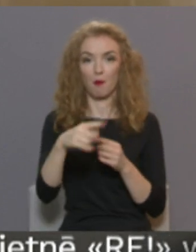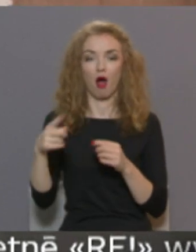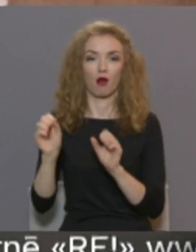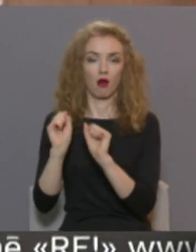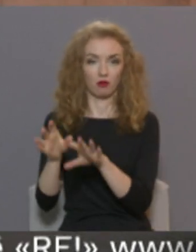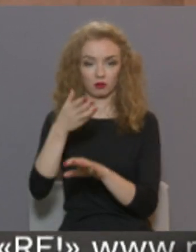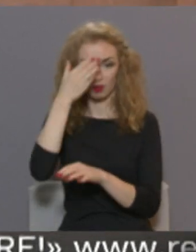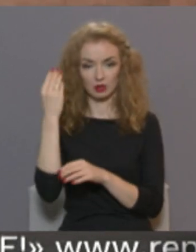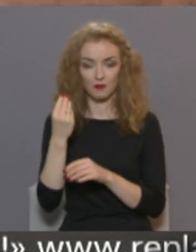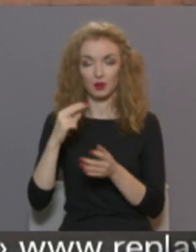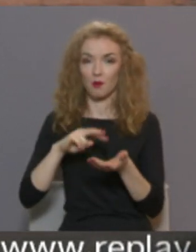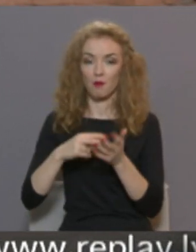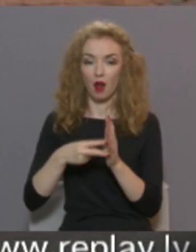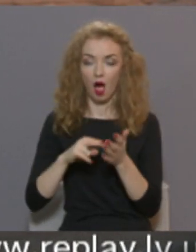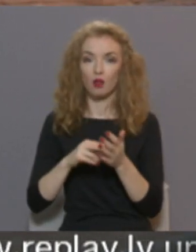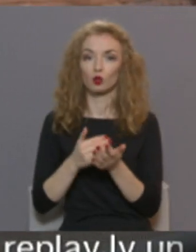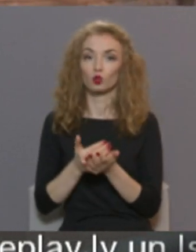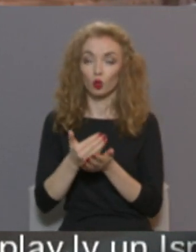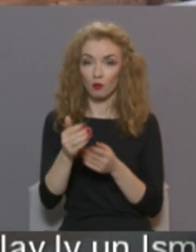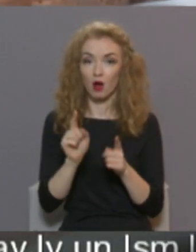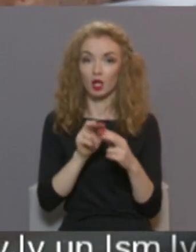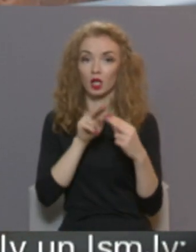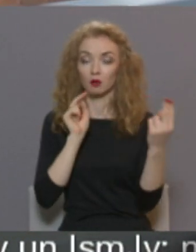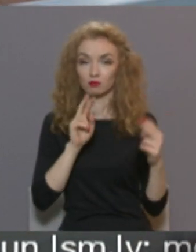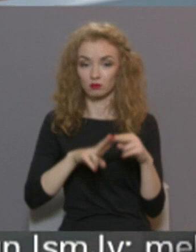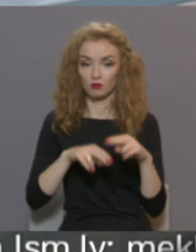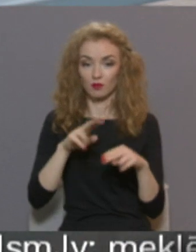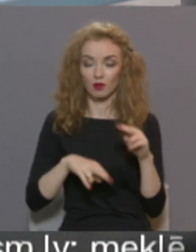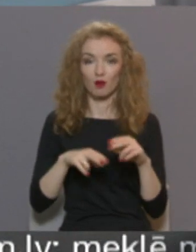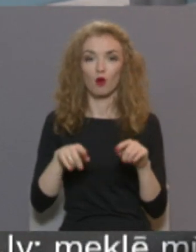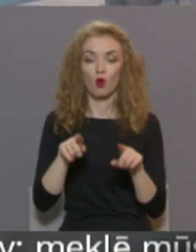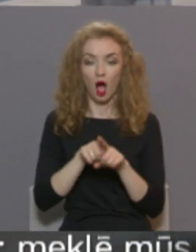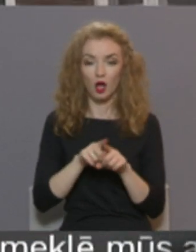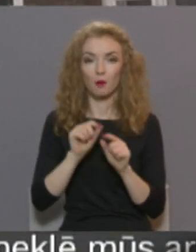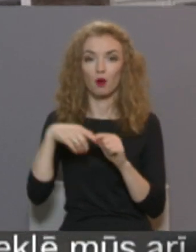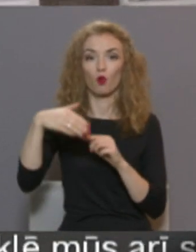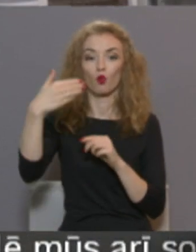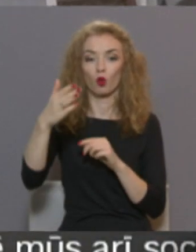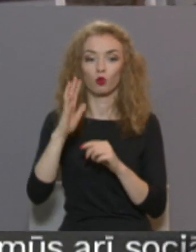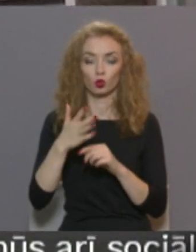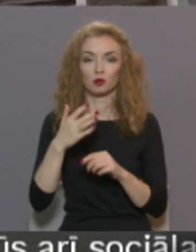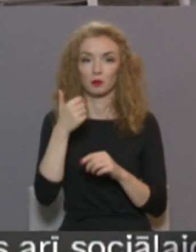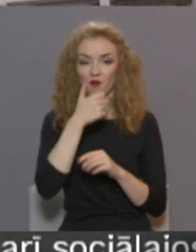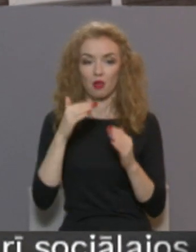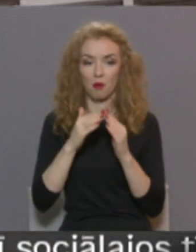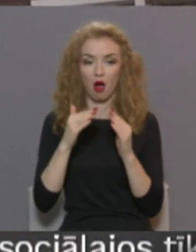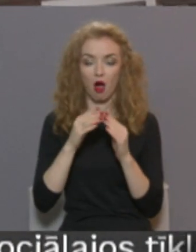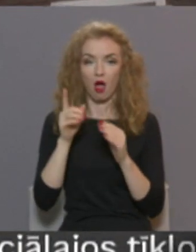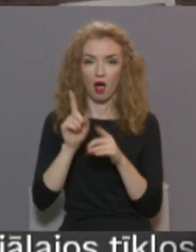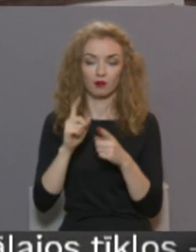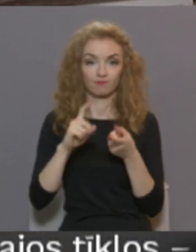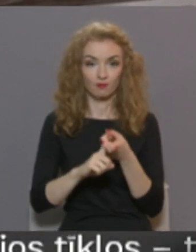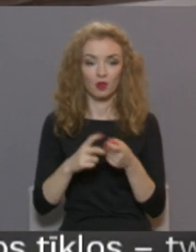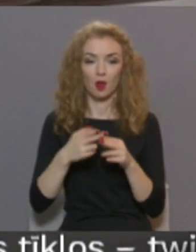novārtā. Plānos ir pārvada turpinājums, taču tā kā dažos posmos tas arī skars privātu mājas. Šobrīd būvvalde ir apturējusi